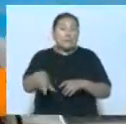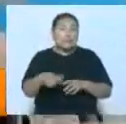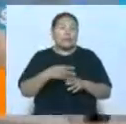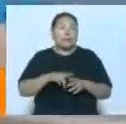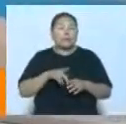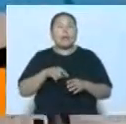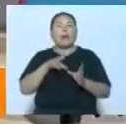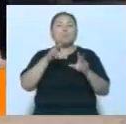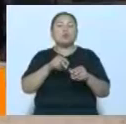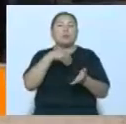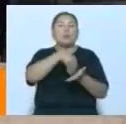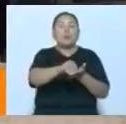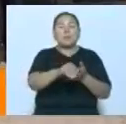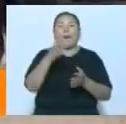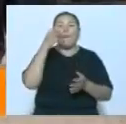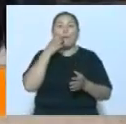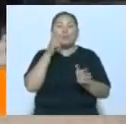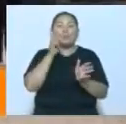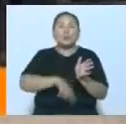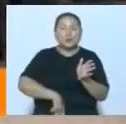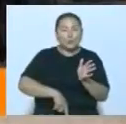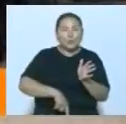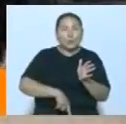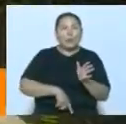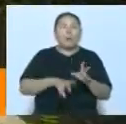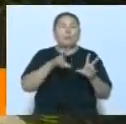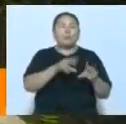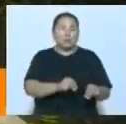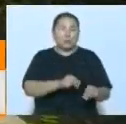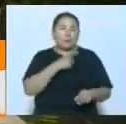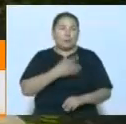поможет приобрести мобильные телефоны iPhone по ниже рыночным ценам.